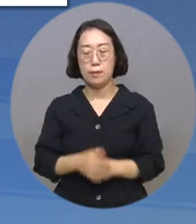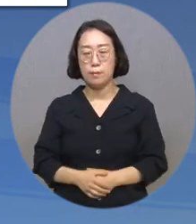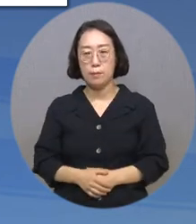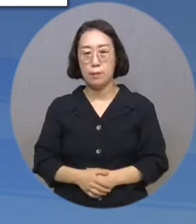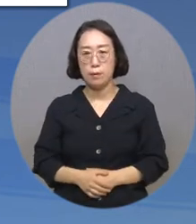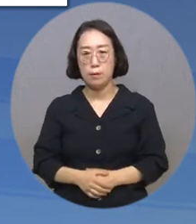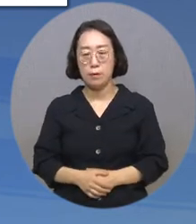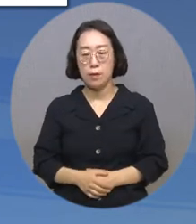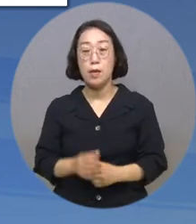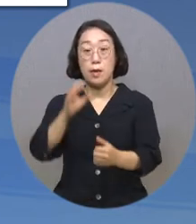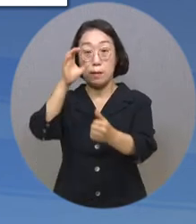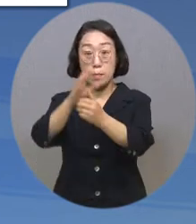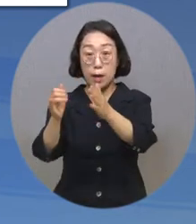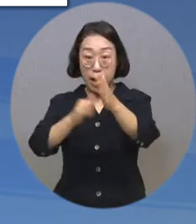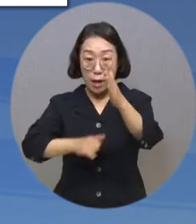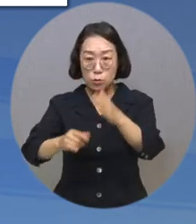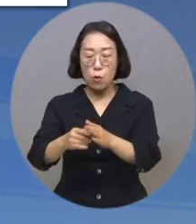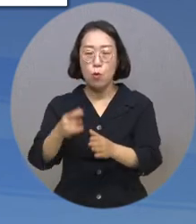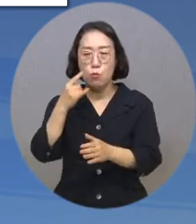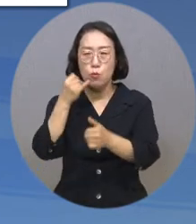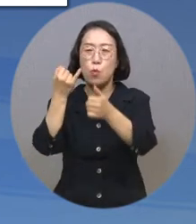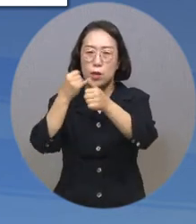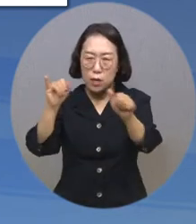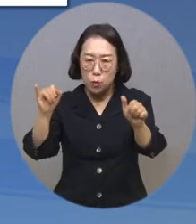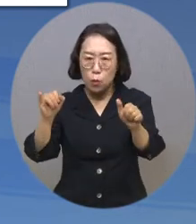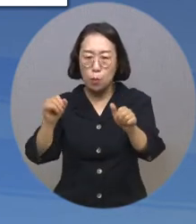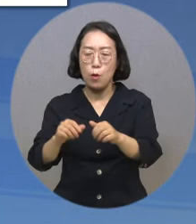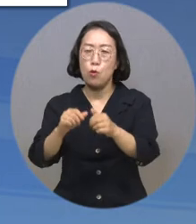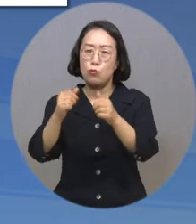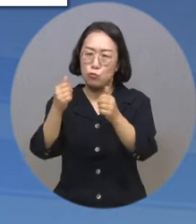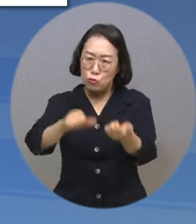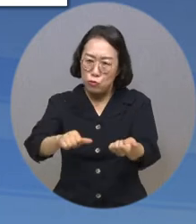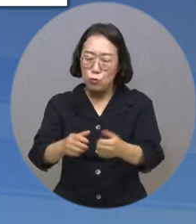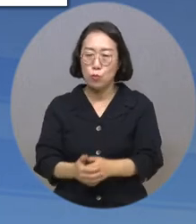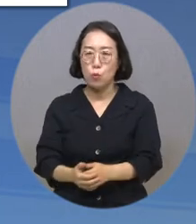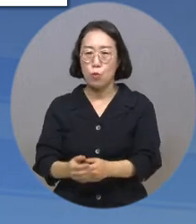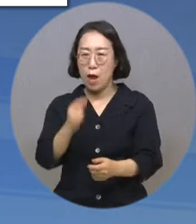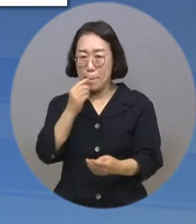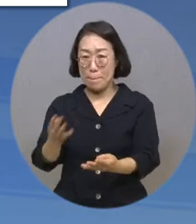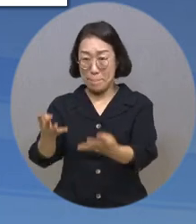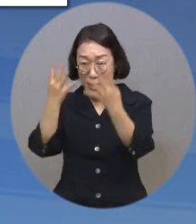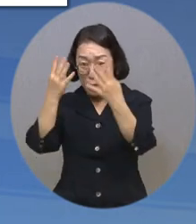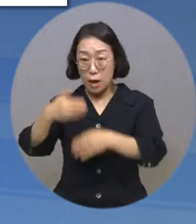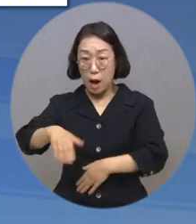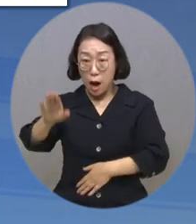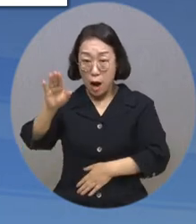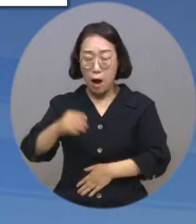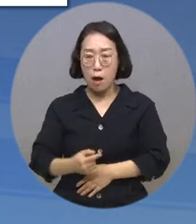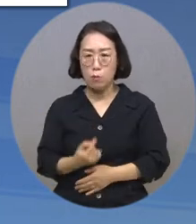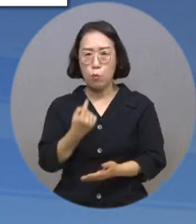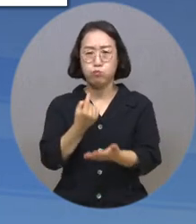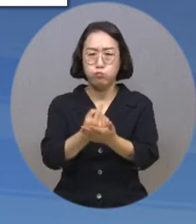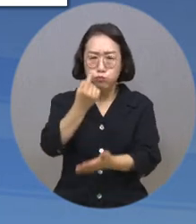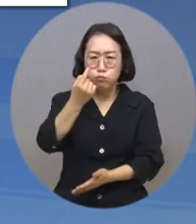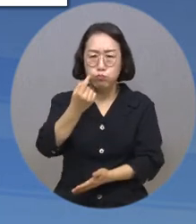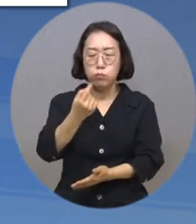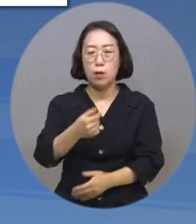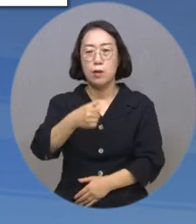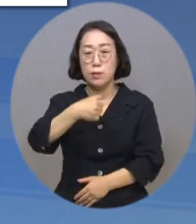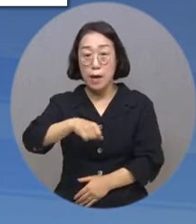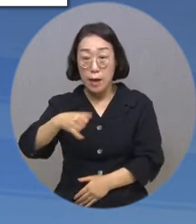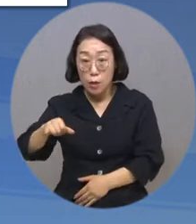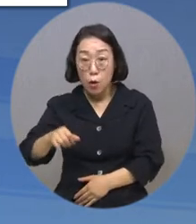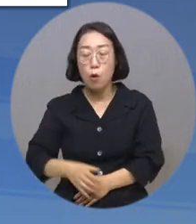가정은 부모의 질병이나 이혼, 사망, 아동학대, 수감 등으로 친가정에서 보호받지 못하는 18세